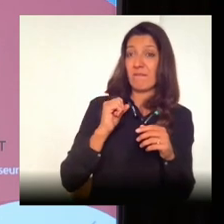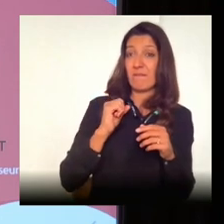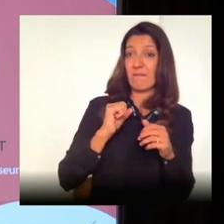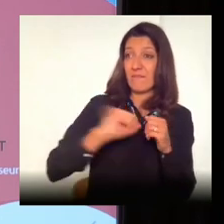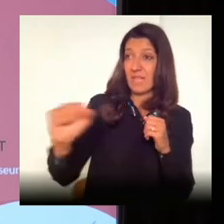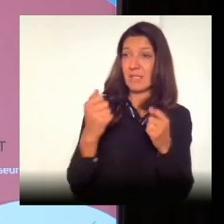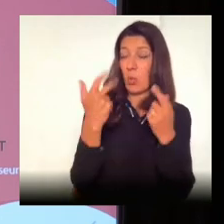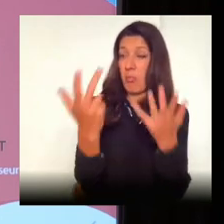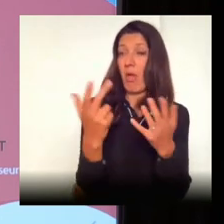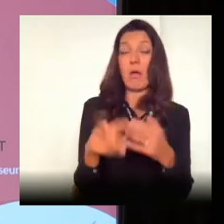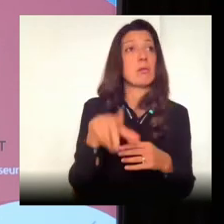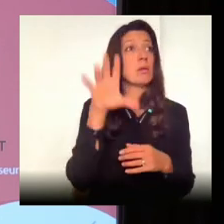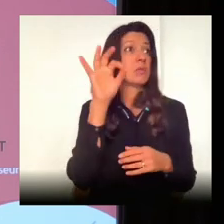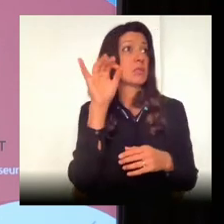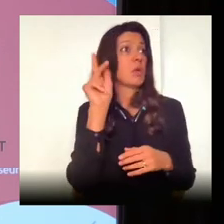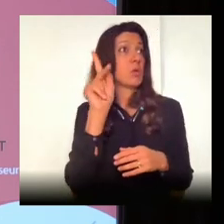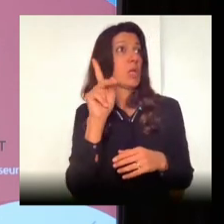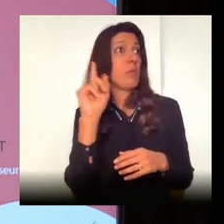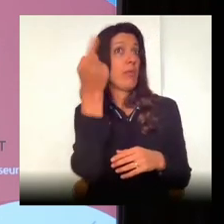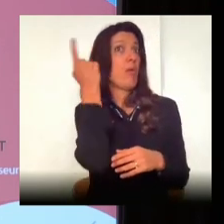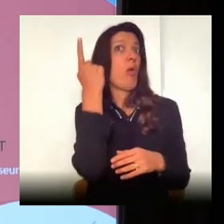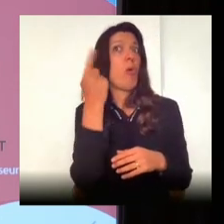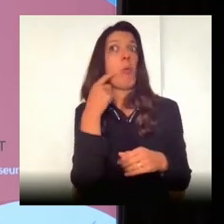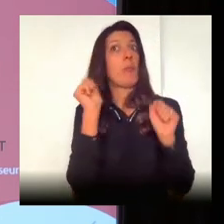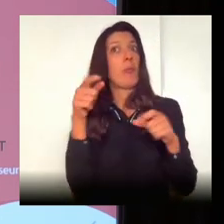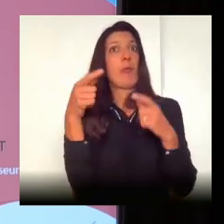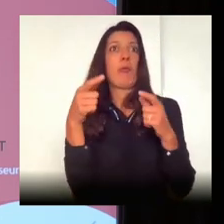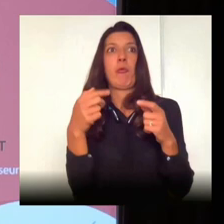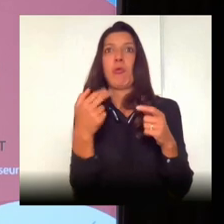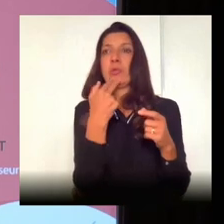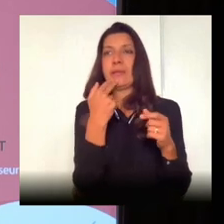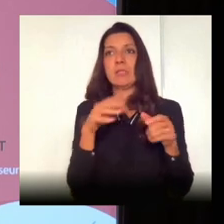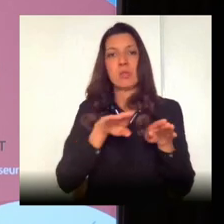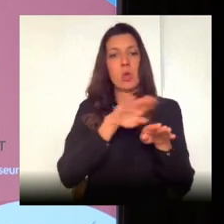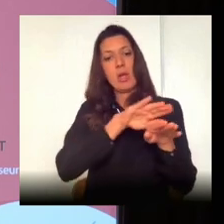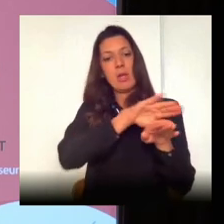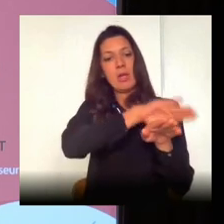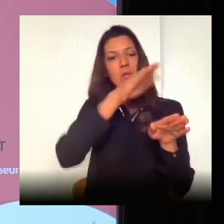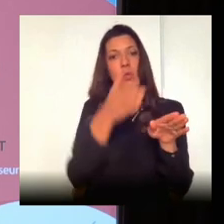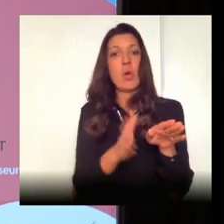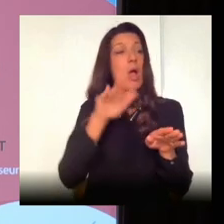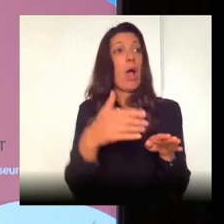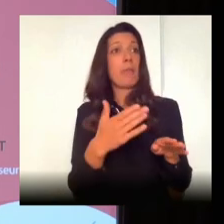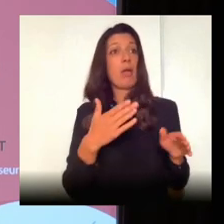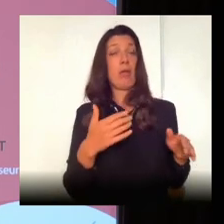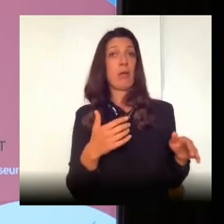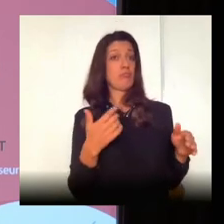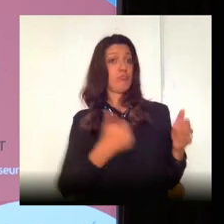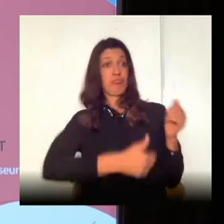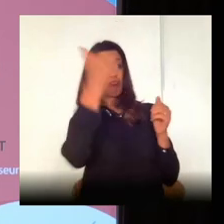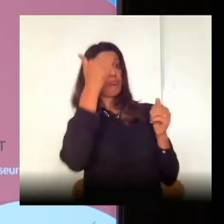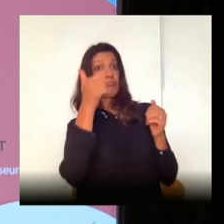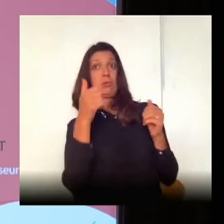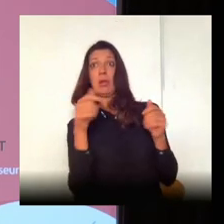25 km/h. Hein. Après, c'est pas notre responsabilité. Les gens font comme ils veulent. Hein. C'est comme les voitures. Hein. On vous